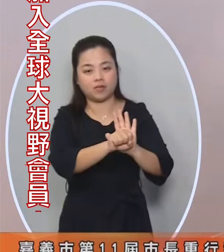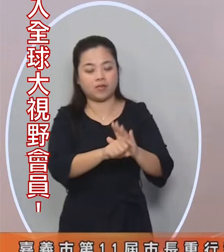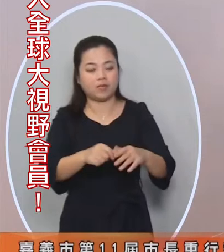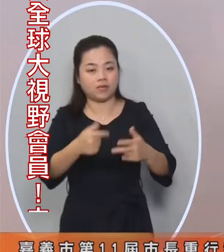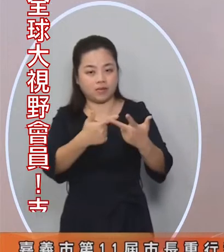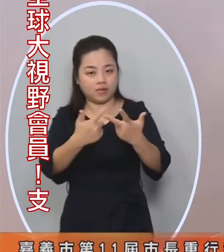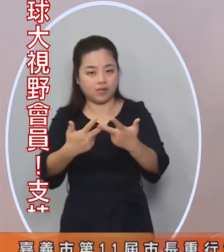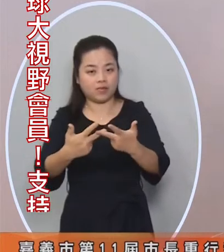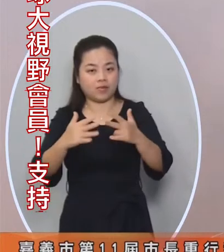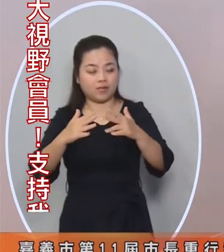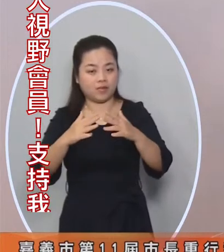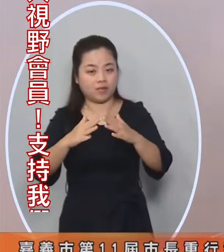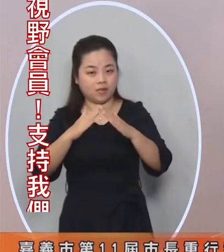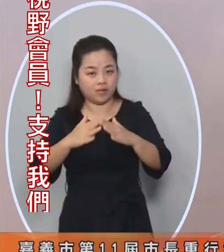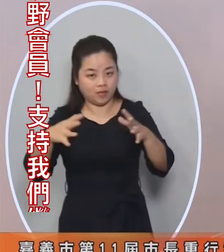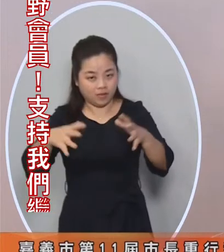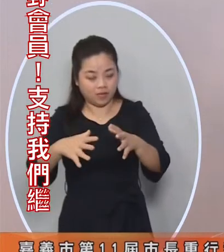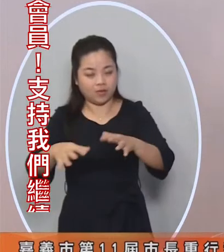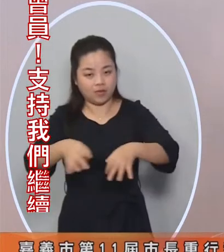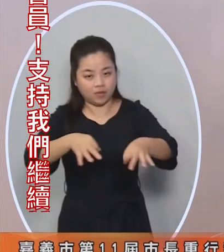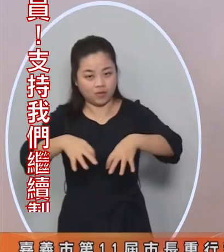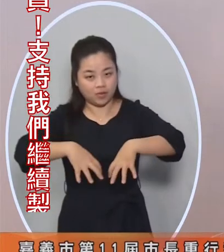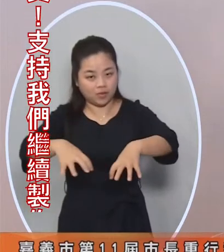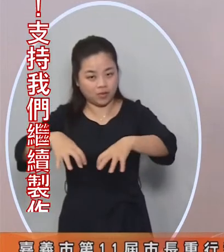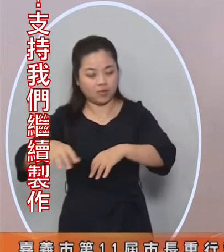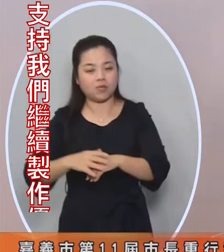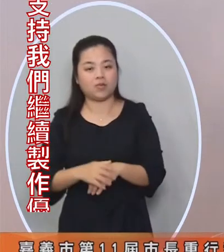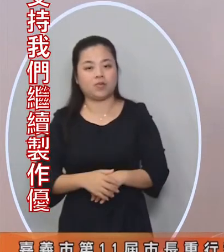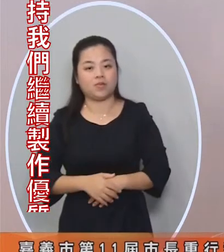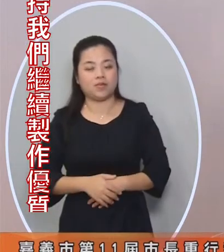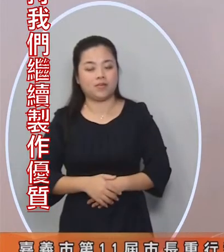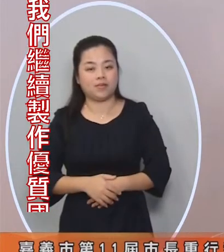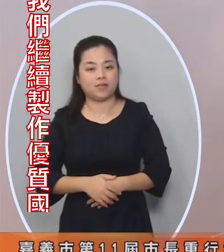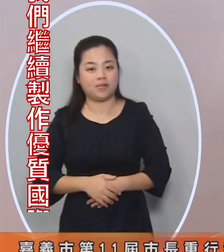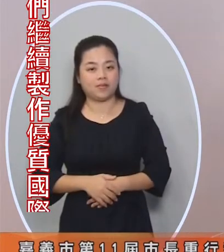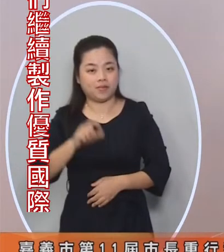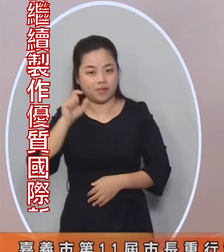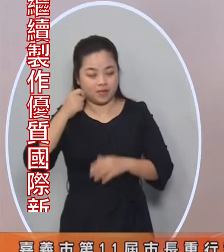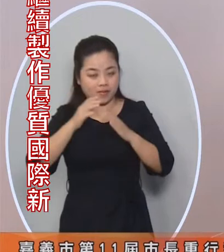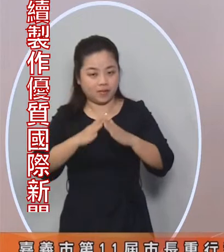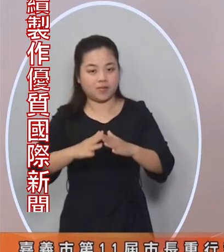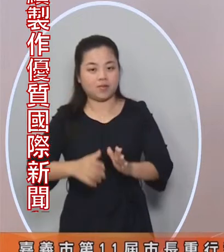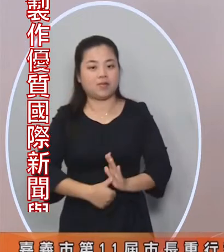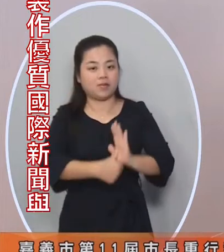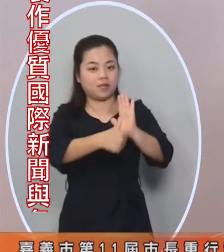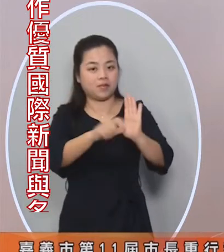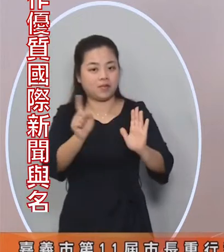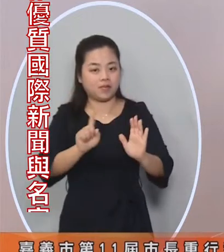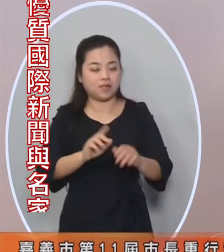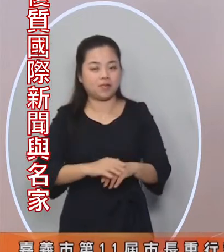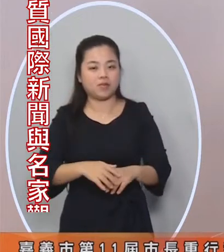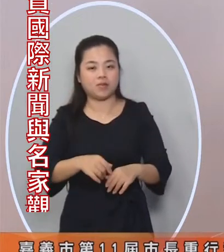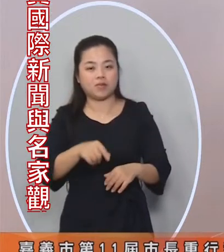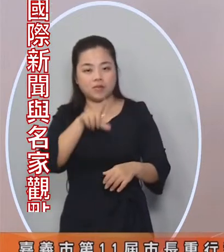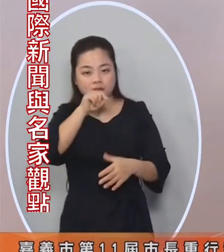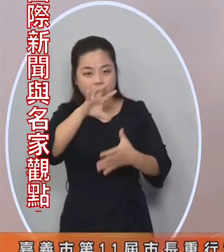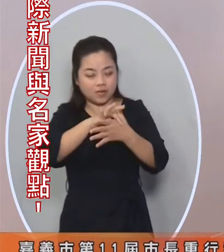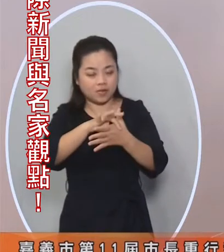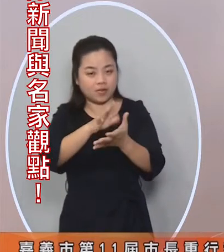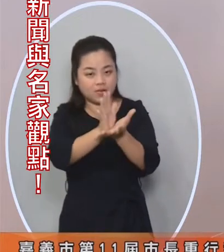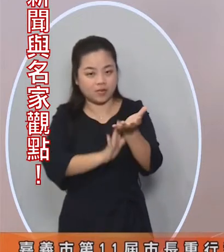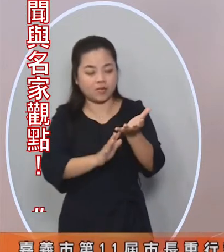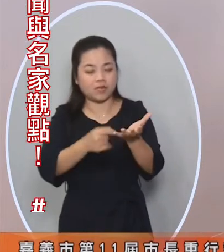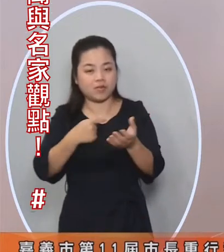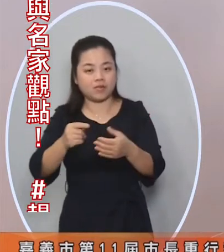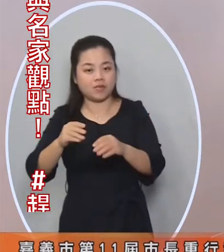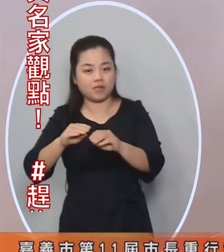集，将嘉义市打造成全国消费购物天堂。嘉义市最有名的，除了火鸡肉饭、砂